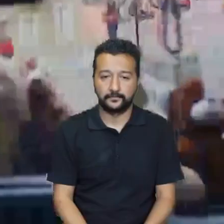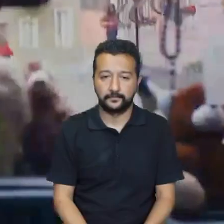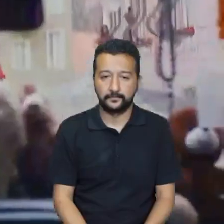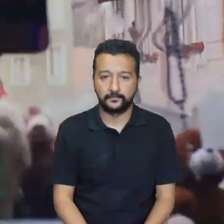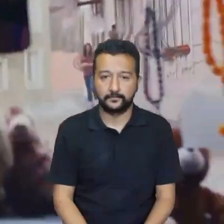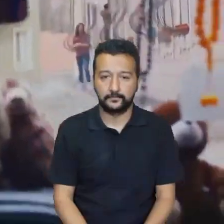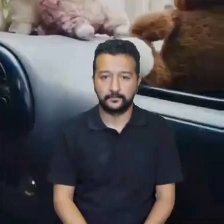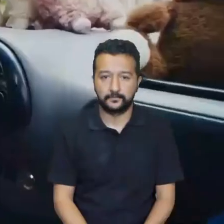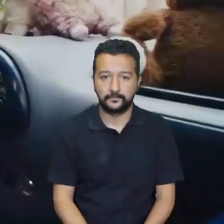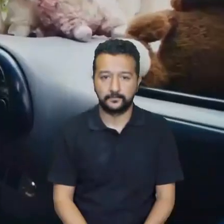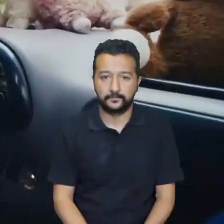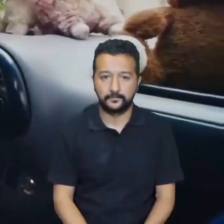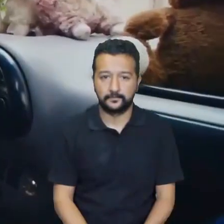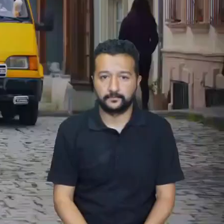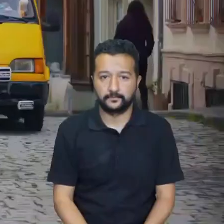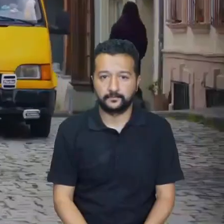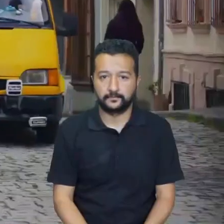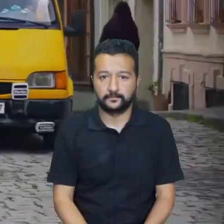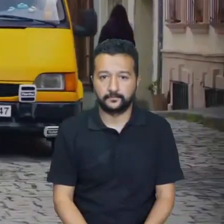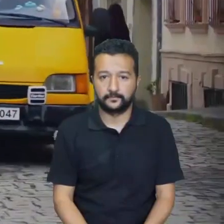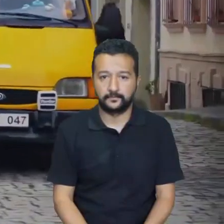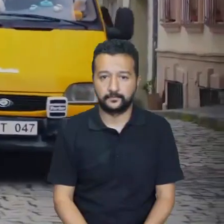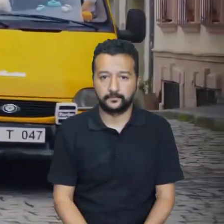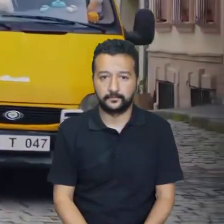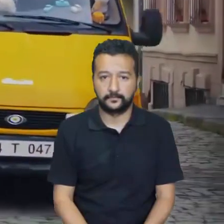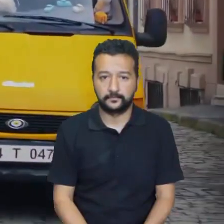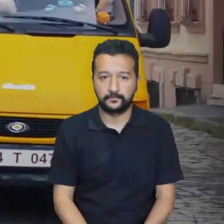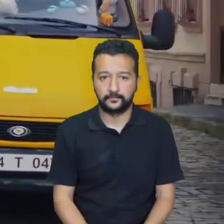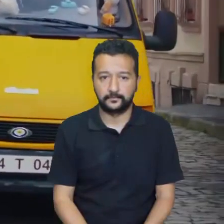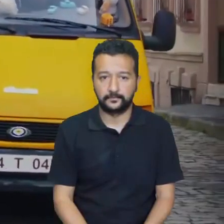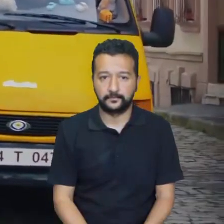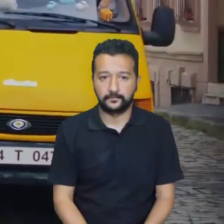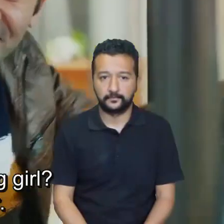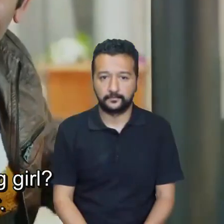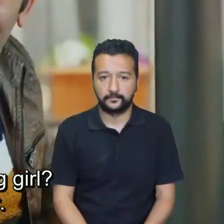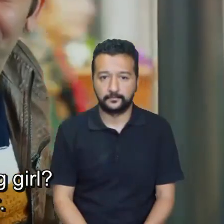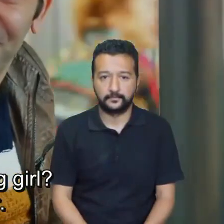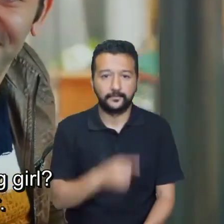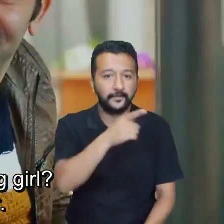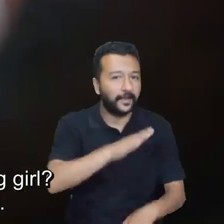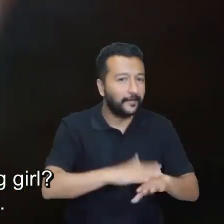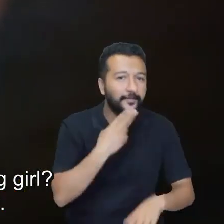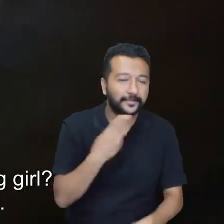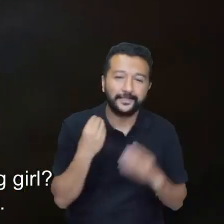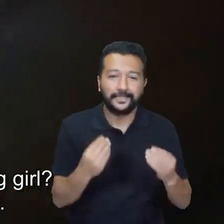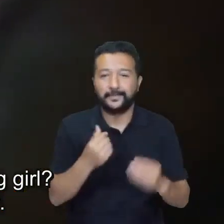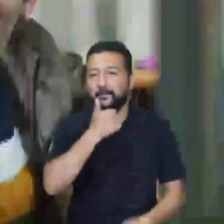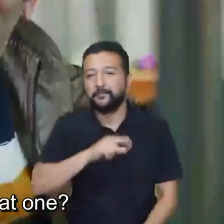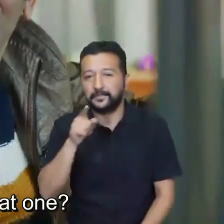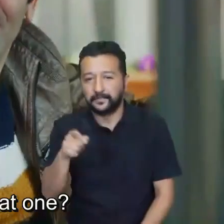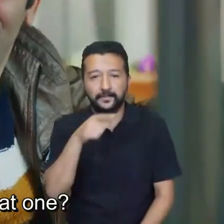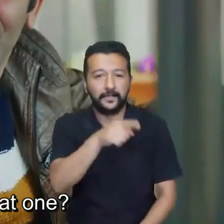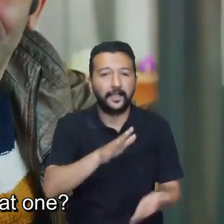Önünde peluş oyuncaklar sıralanıyor. Sokağa girdi. Sürücü kırklarında esmer sırıtarak yanaştı. Sizden ne yapıyorsun kız? İyiyim Milas